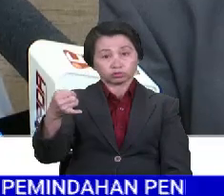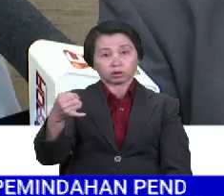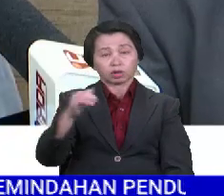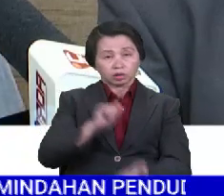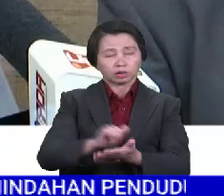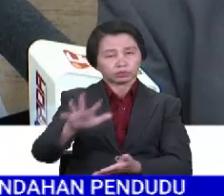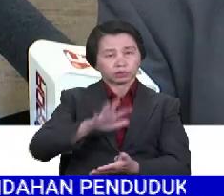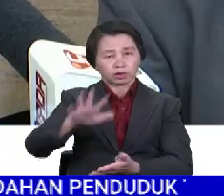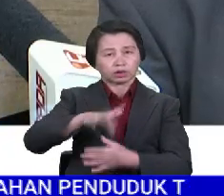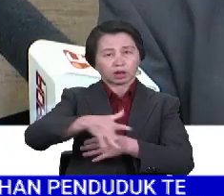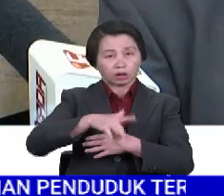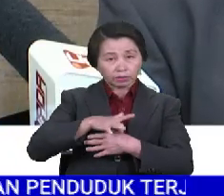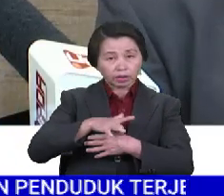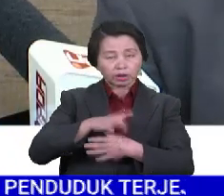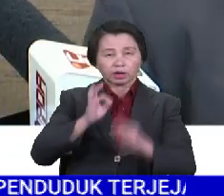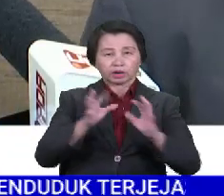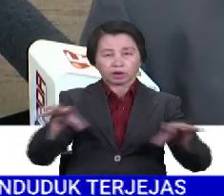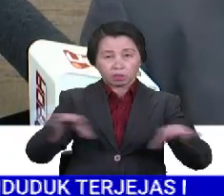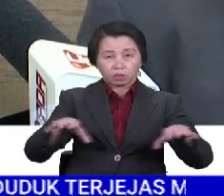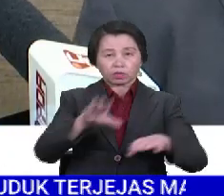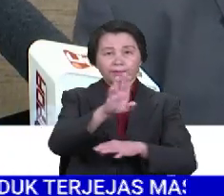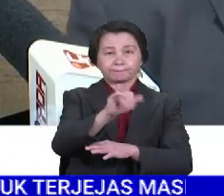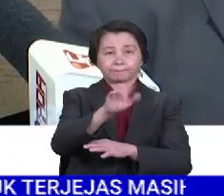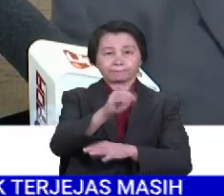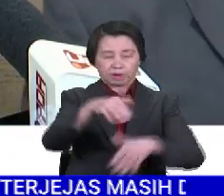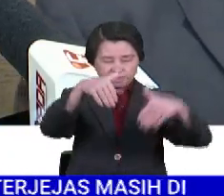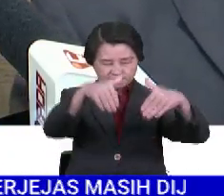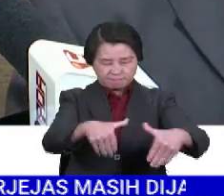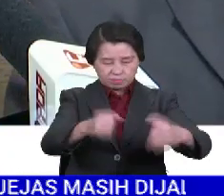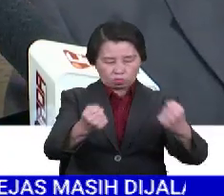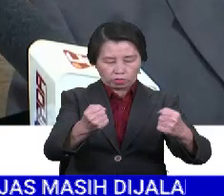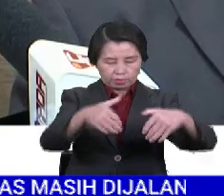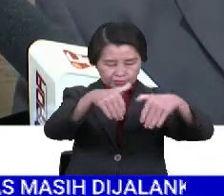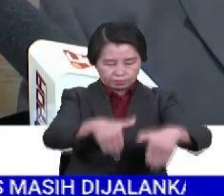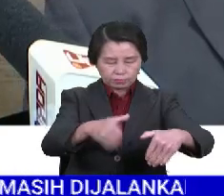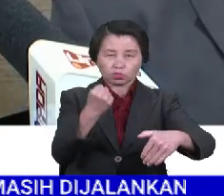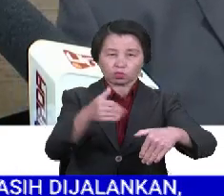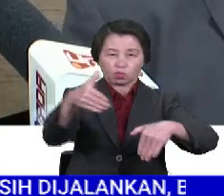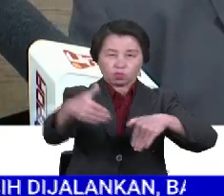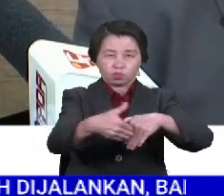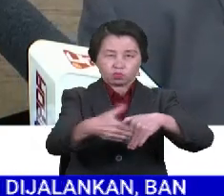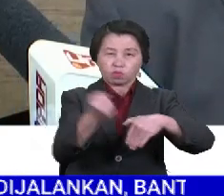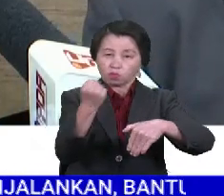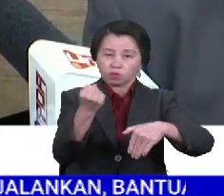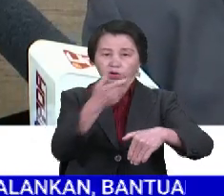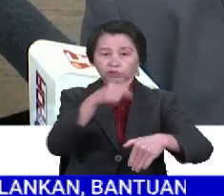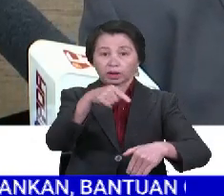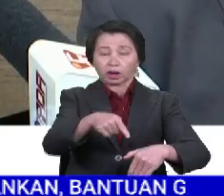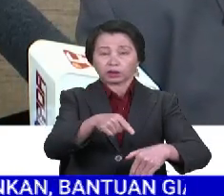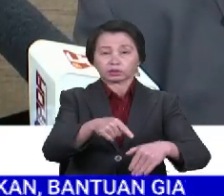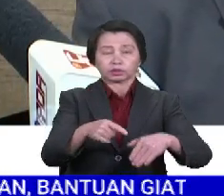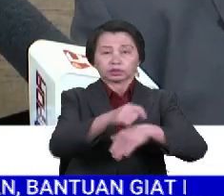Tapi kalau kita nak buat bantu yang lebih kukuh, kerana di situ ada tempat